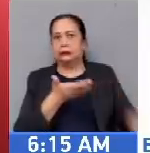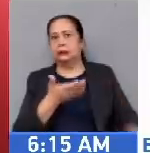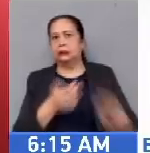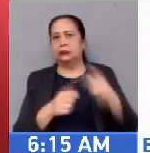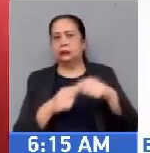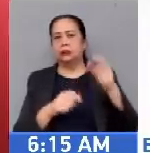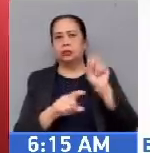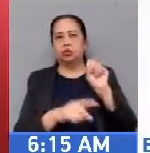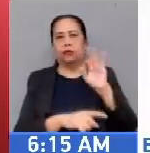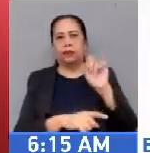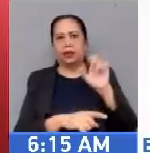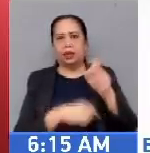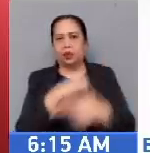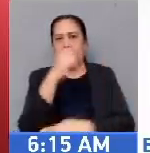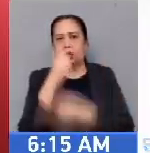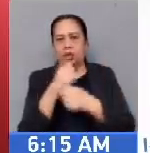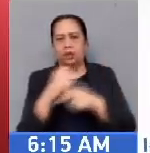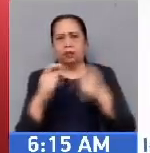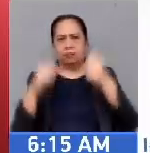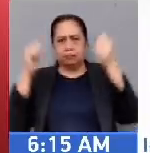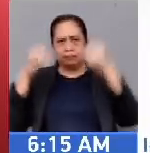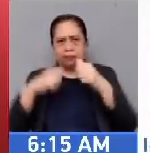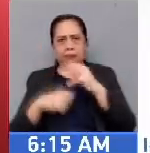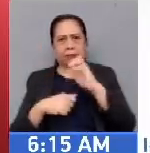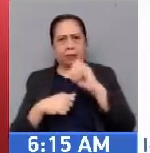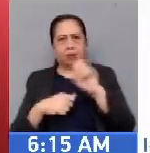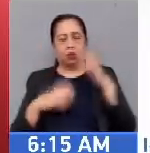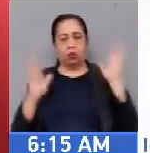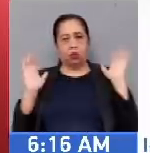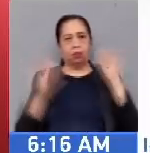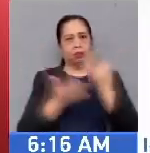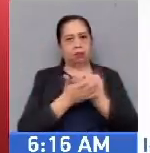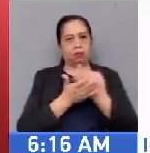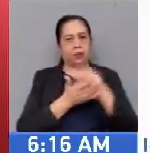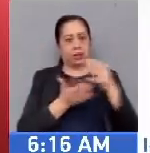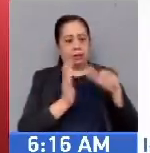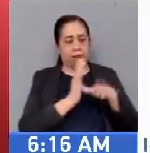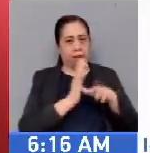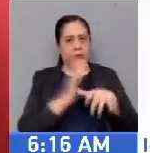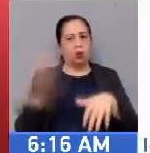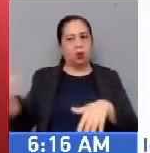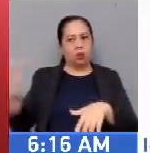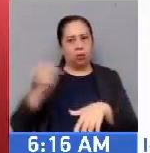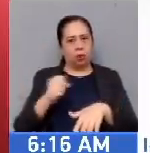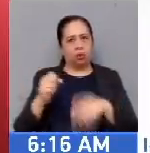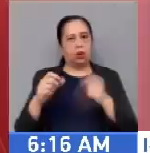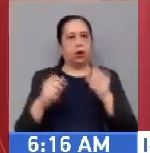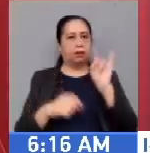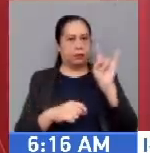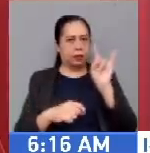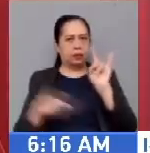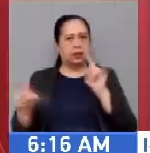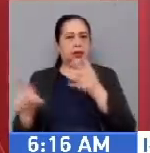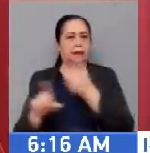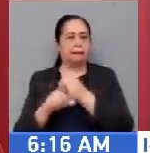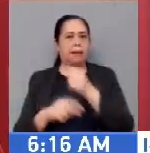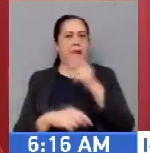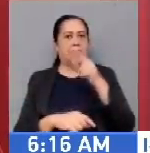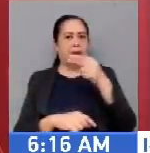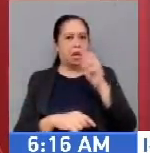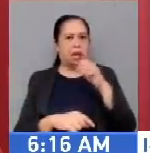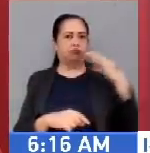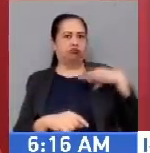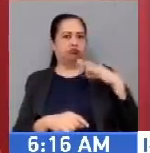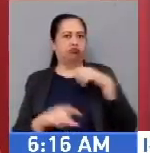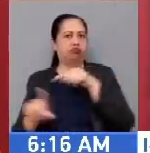kanilang memorandum agreement, wala dapat gastos ang COMELEC pero posibleng kumuha ng advertisement ang Impact Hub para kumita. Kinumpirma